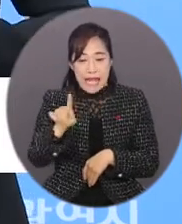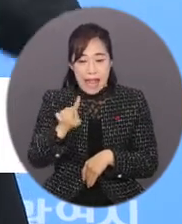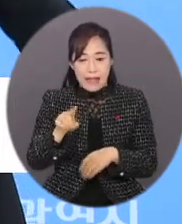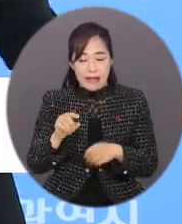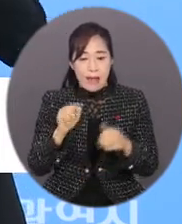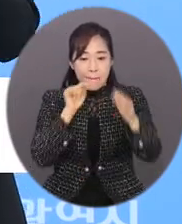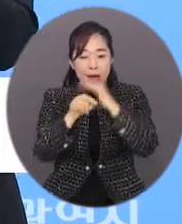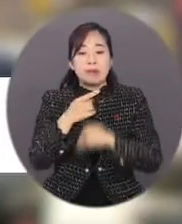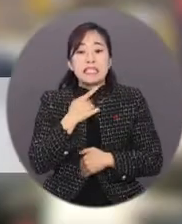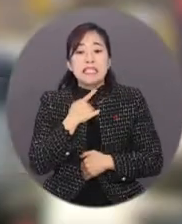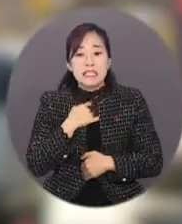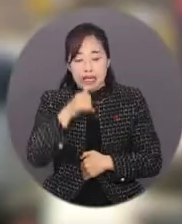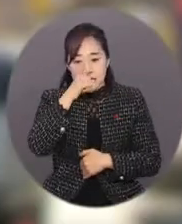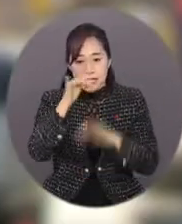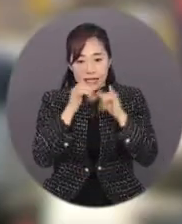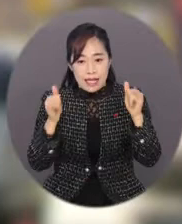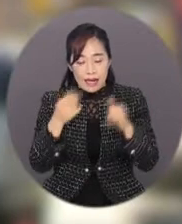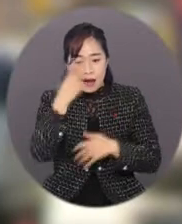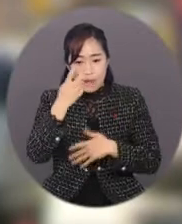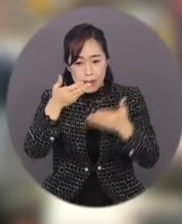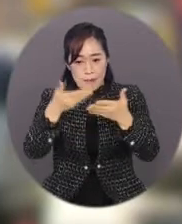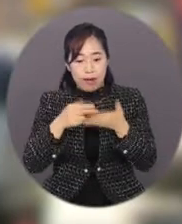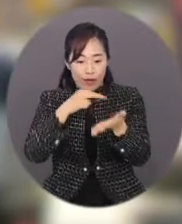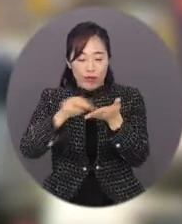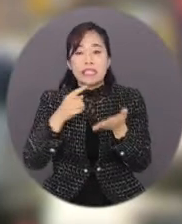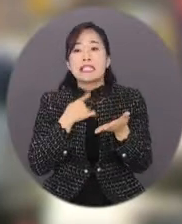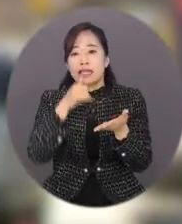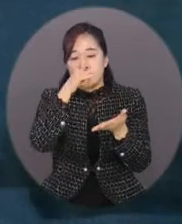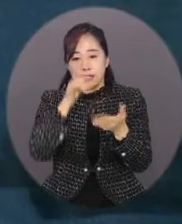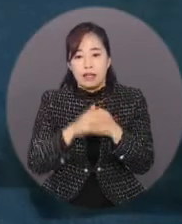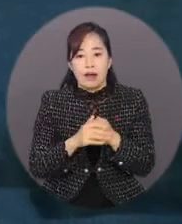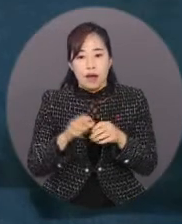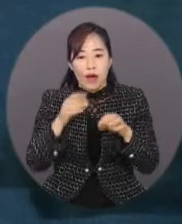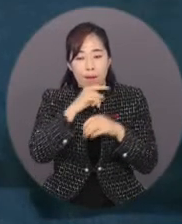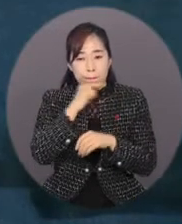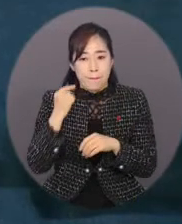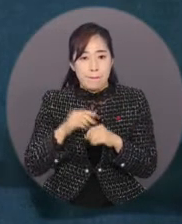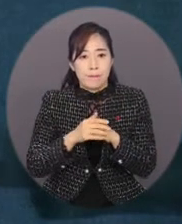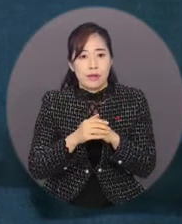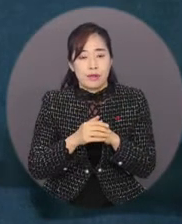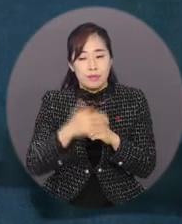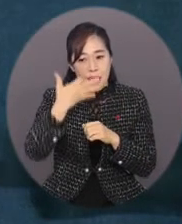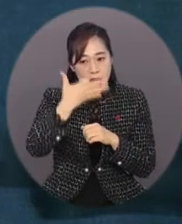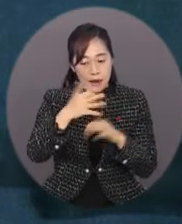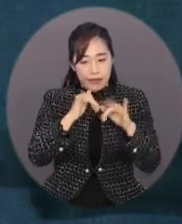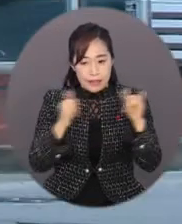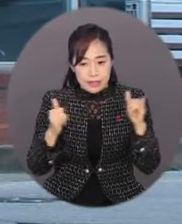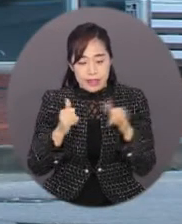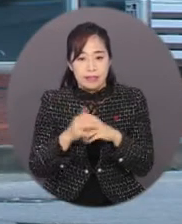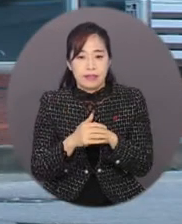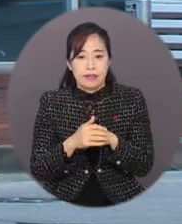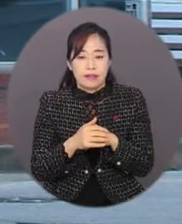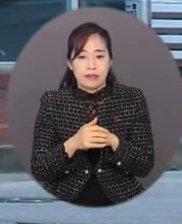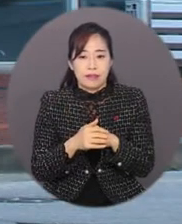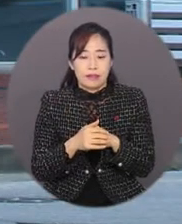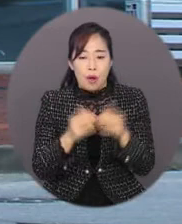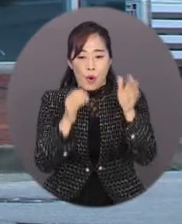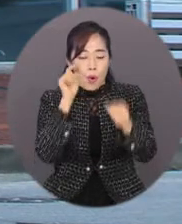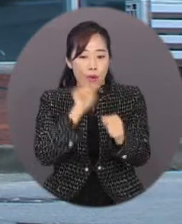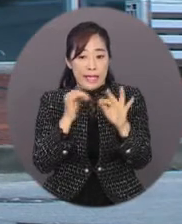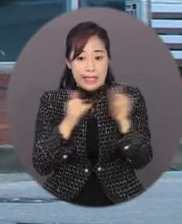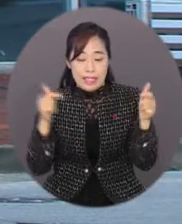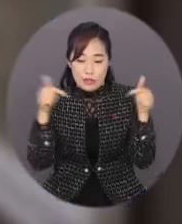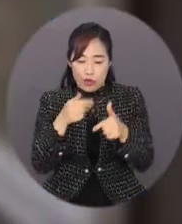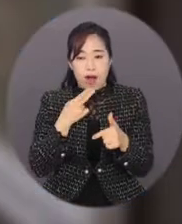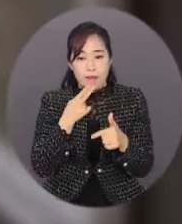문자를 보낸 바 있습니다. 금요일 9명, 토요일 14명, 일요일 12명 등 좀처럼 확진자가 줄지 않자